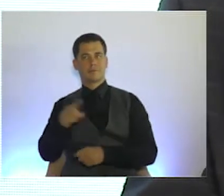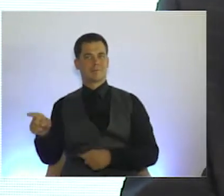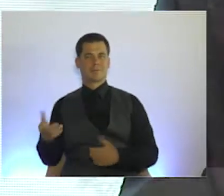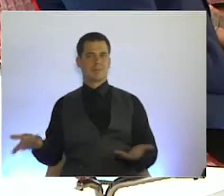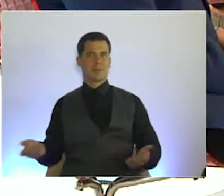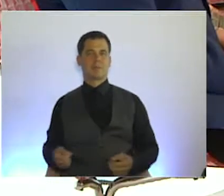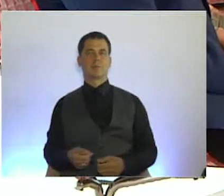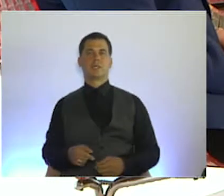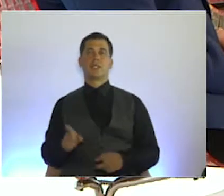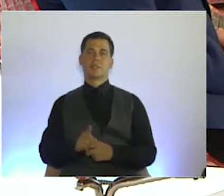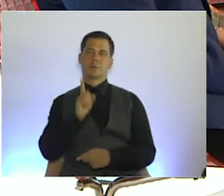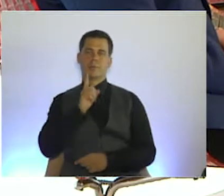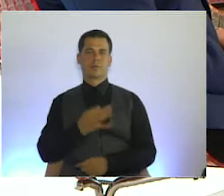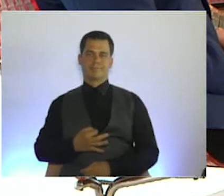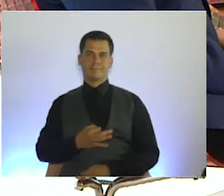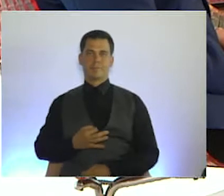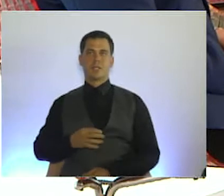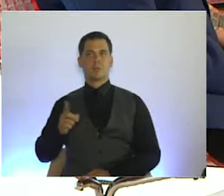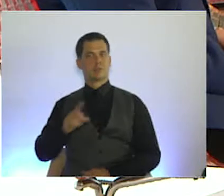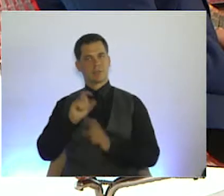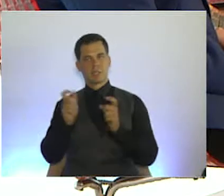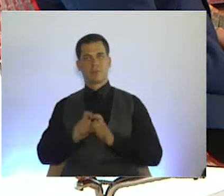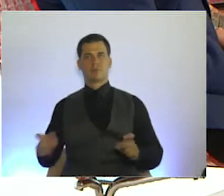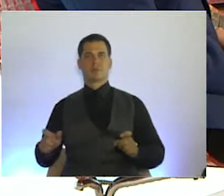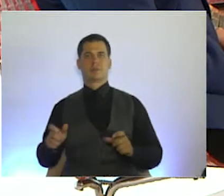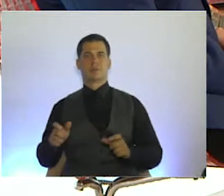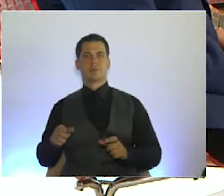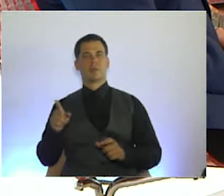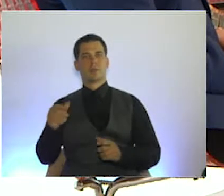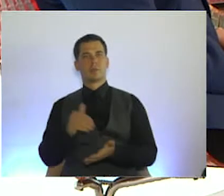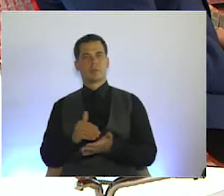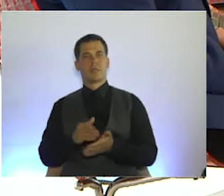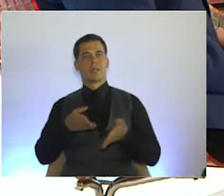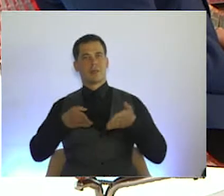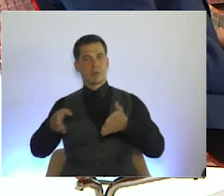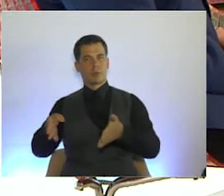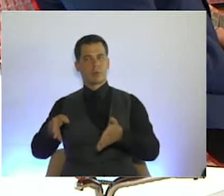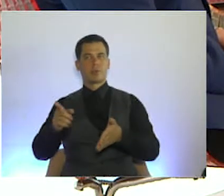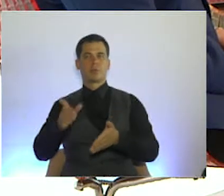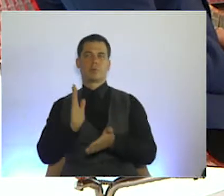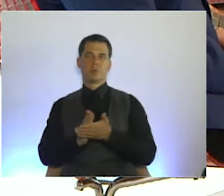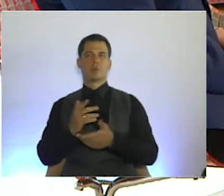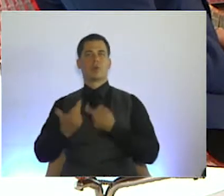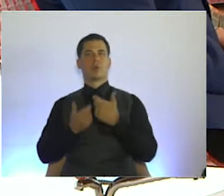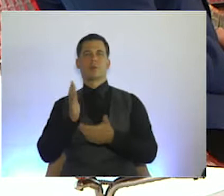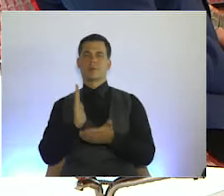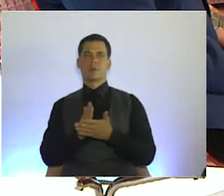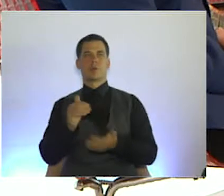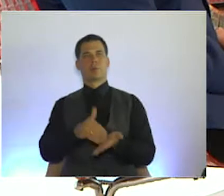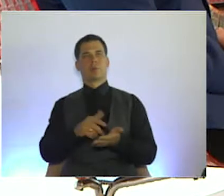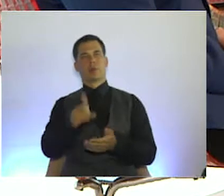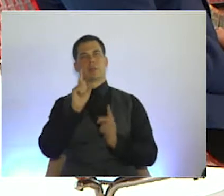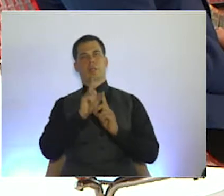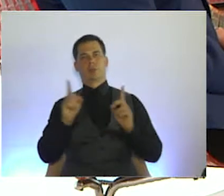pracy. Niestety w niektórych miejscach cały czas są to kierunki, które są uruchamiane pod potrzeby